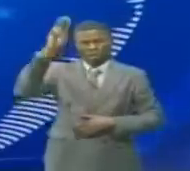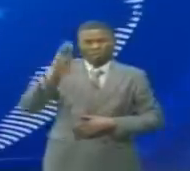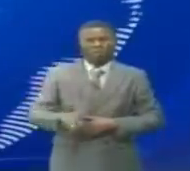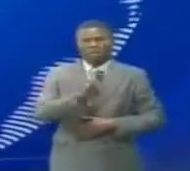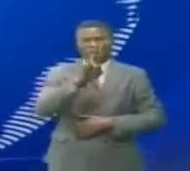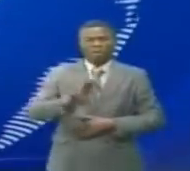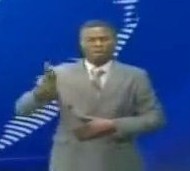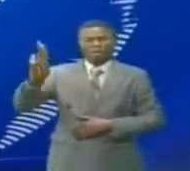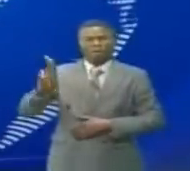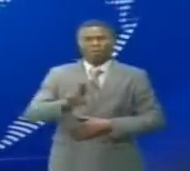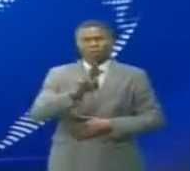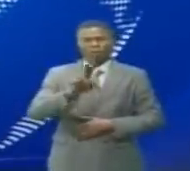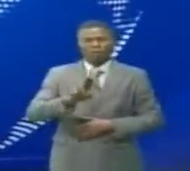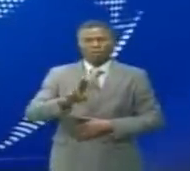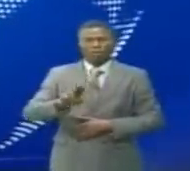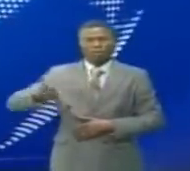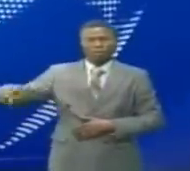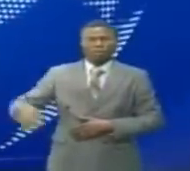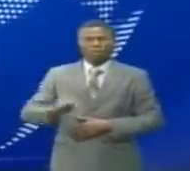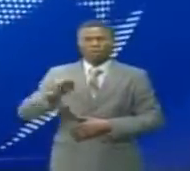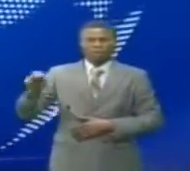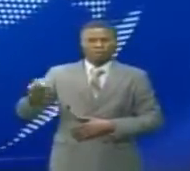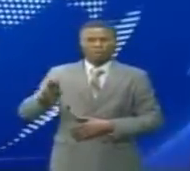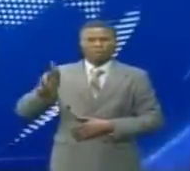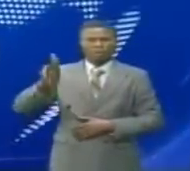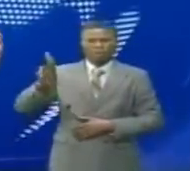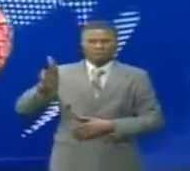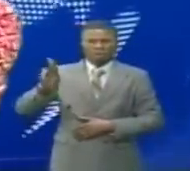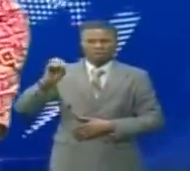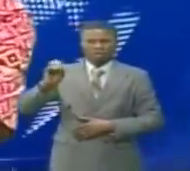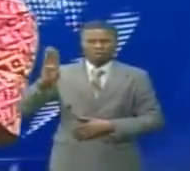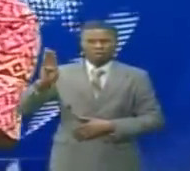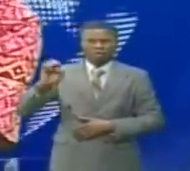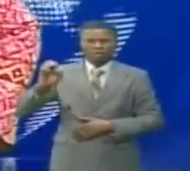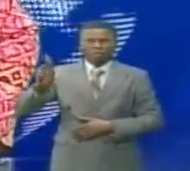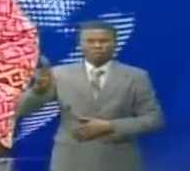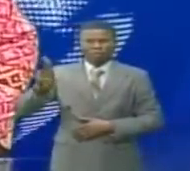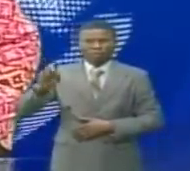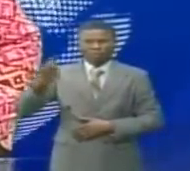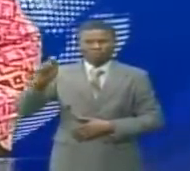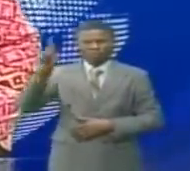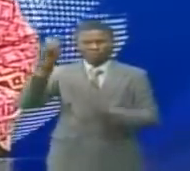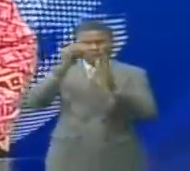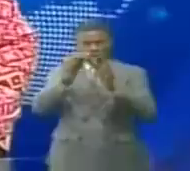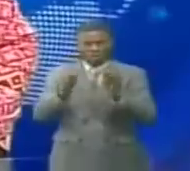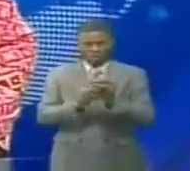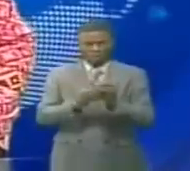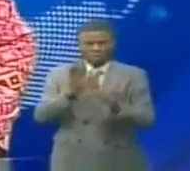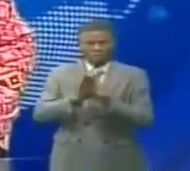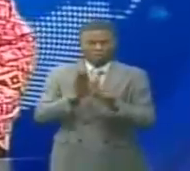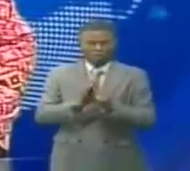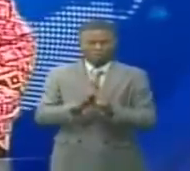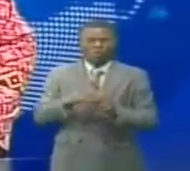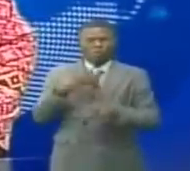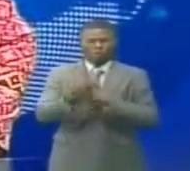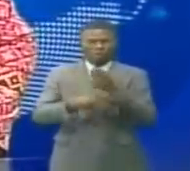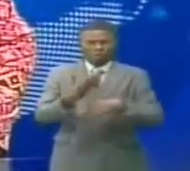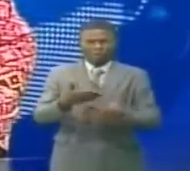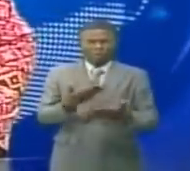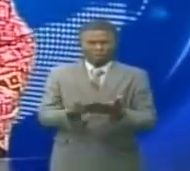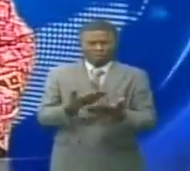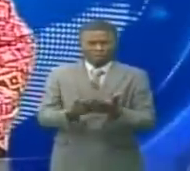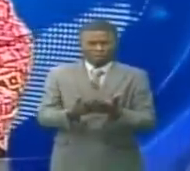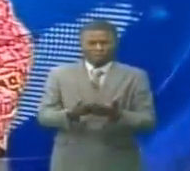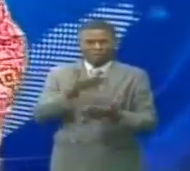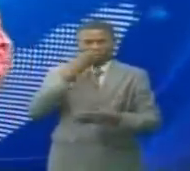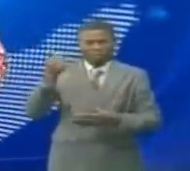que dirige Jean-Robert Nzanza Bombiti. Un bilan avec beaucoup de réalisations, conséquences de